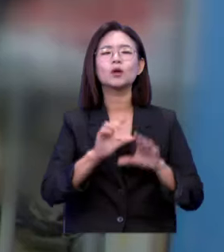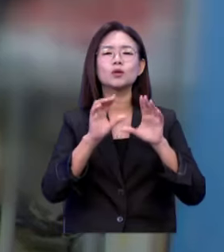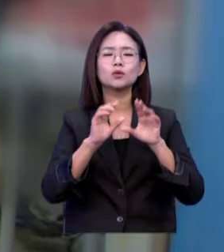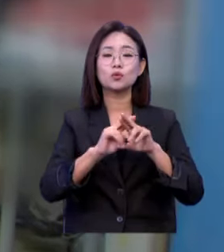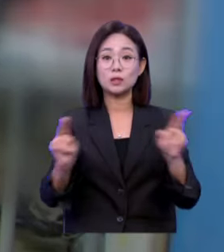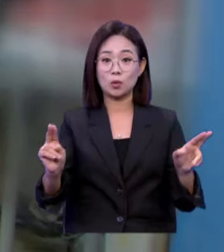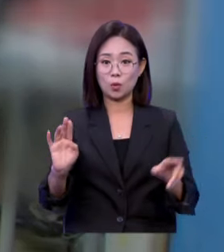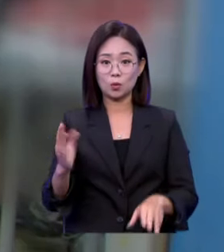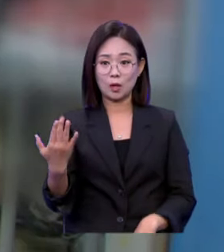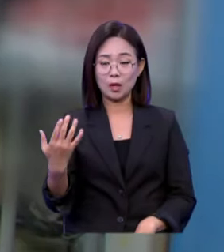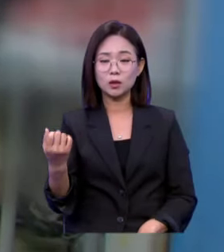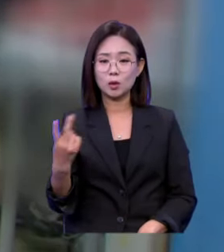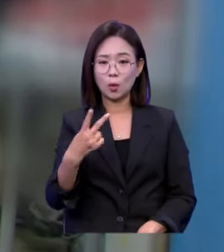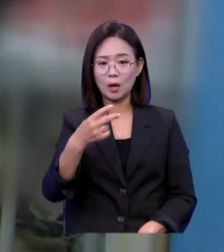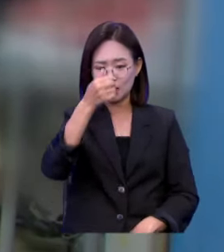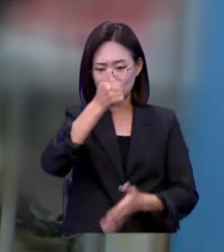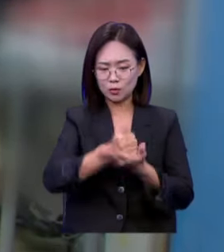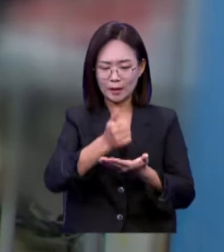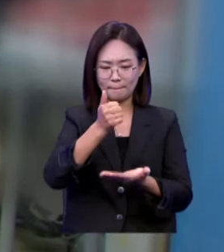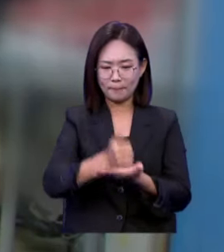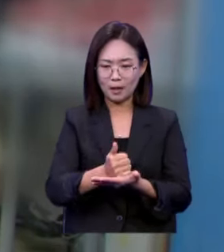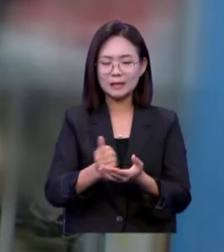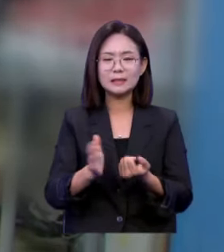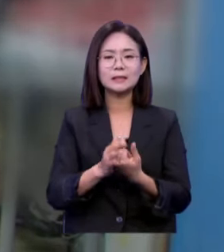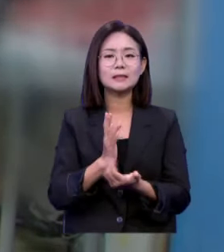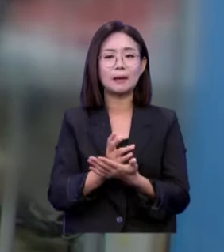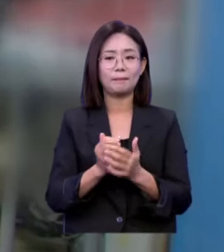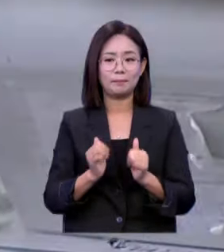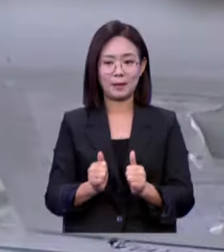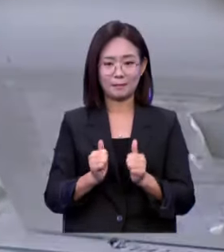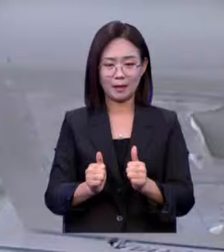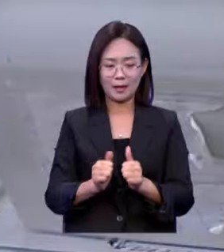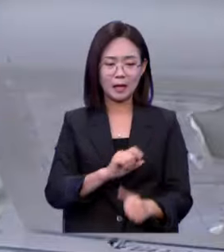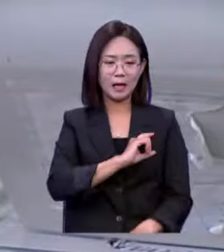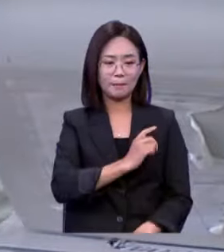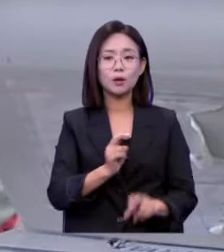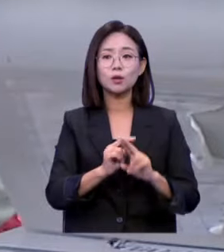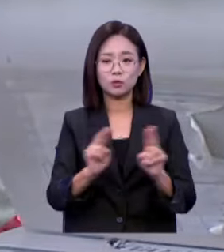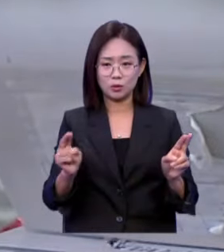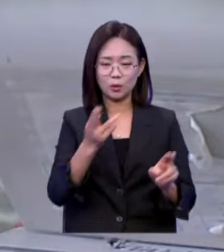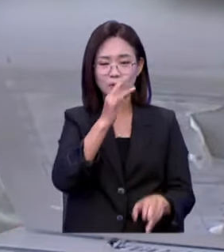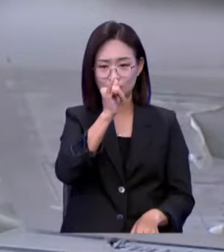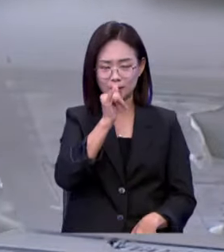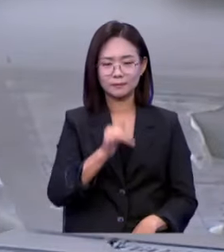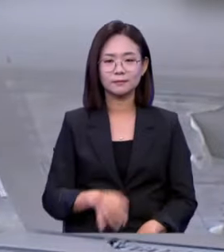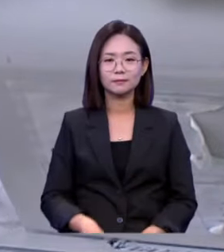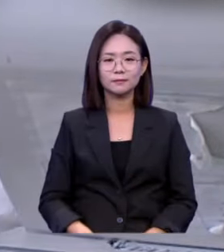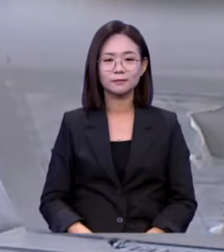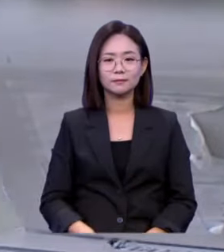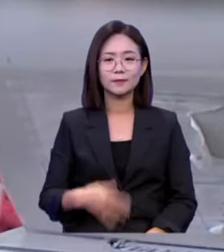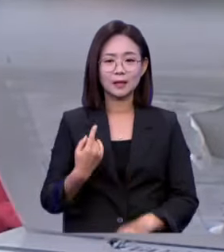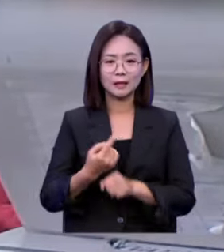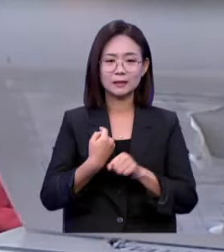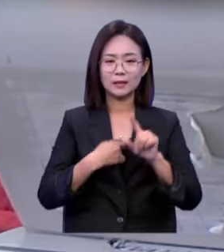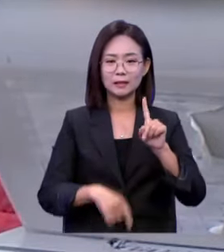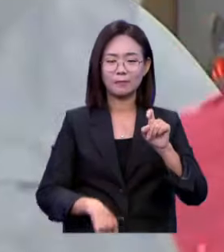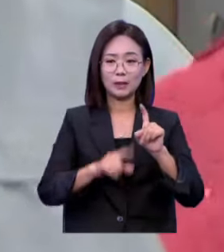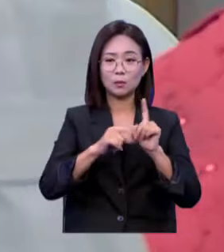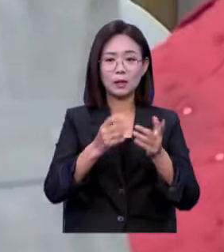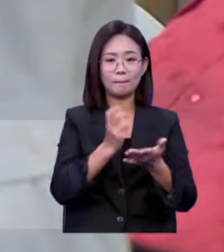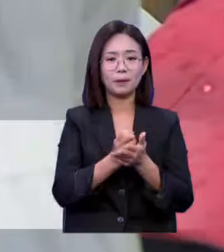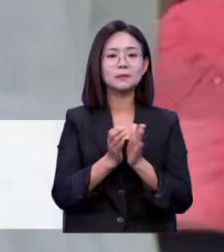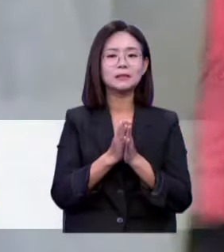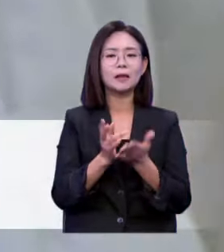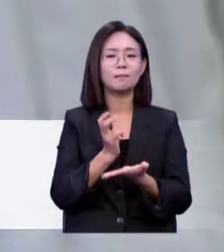취소됩니다. 또 형사 입건 후 재판에 넘겨져 곧장 면허 취소로 이어질 수 있습니다. 지난해 11월 개정